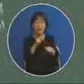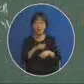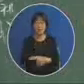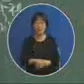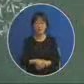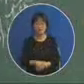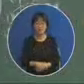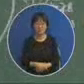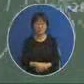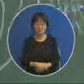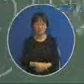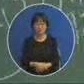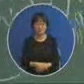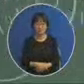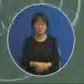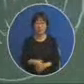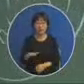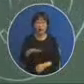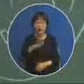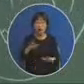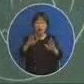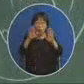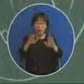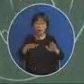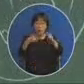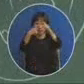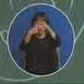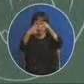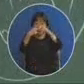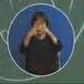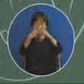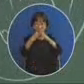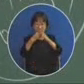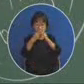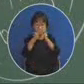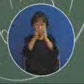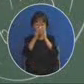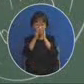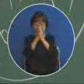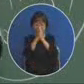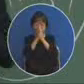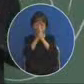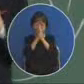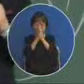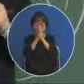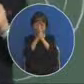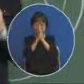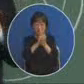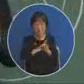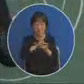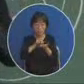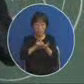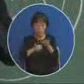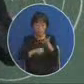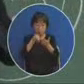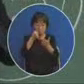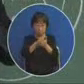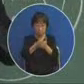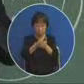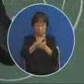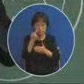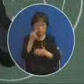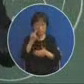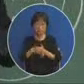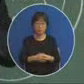기도 제목 오늘 이걸 딱 삼으세요. So may you hold on to these three things as your prayer topic today. 나를 홀리 메이션으로 아니면 정말로